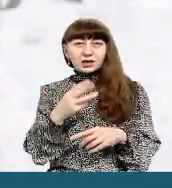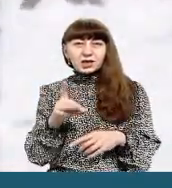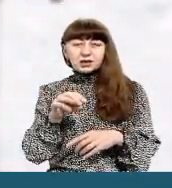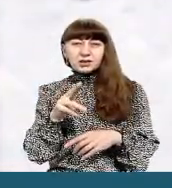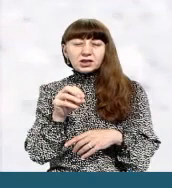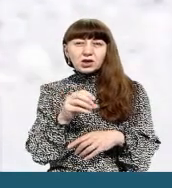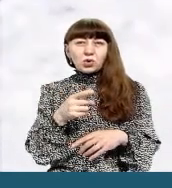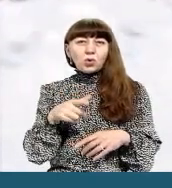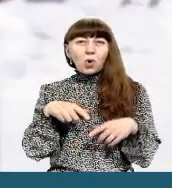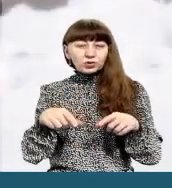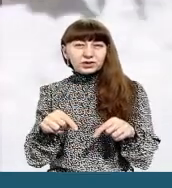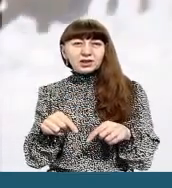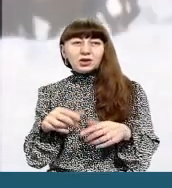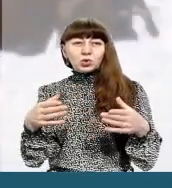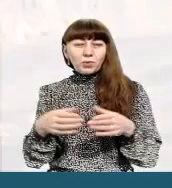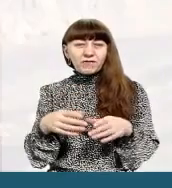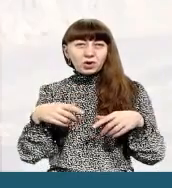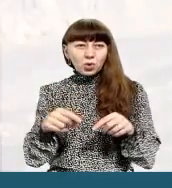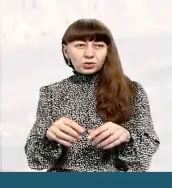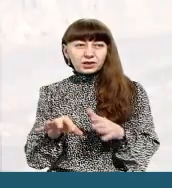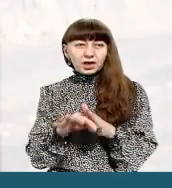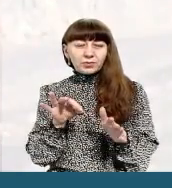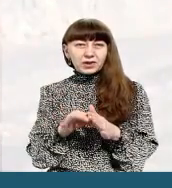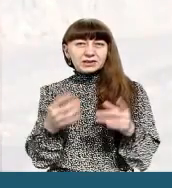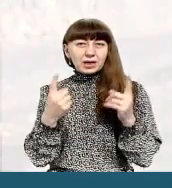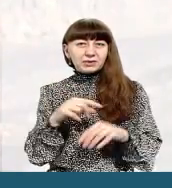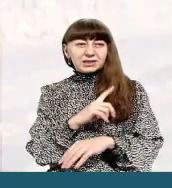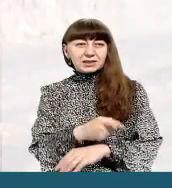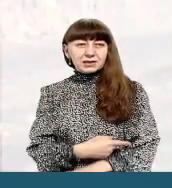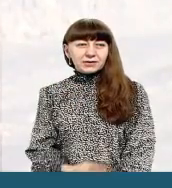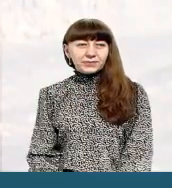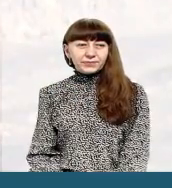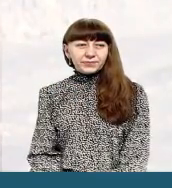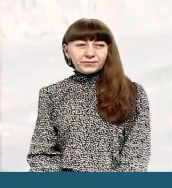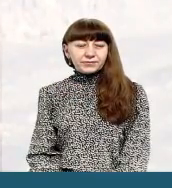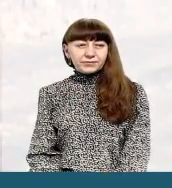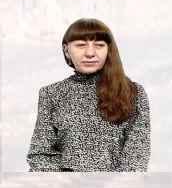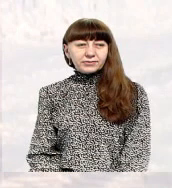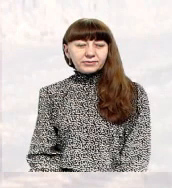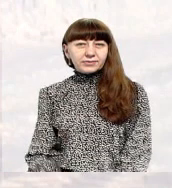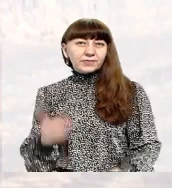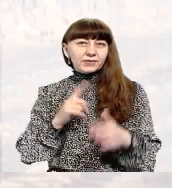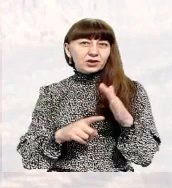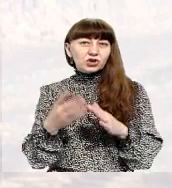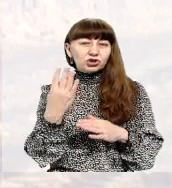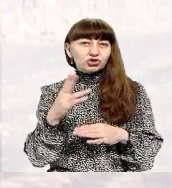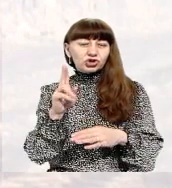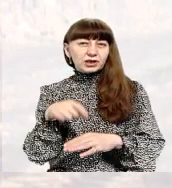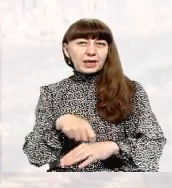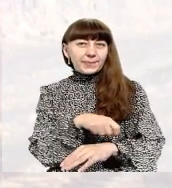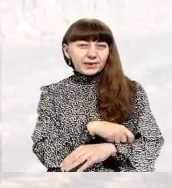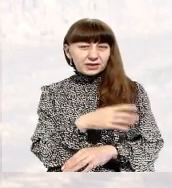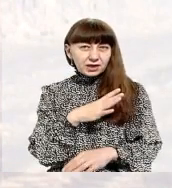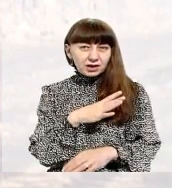шын мықтылары анықталып, биік шыңнан көрінді. Тай жарысымыз 4 шақырым башабат, 9-10 қатысушы бар.